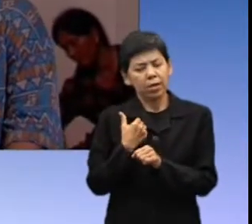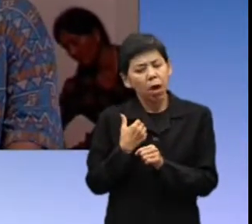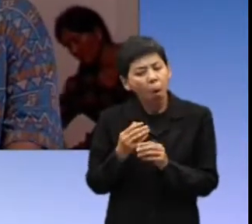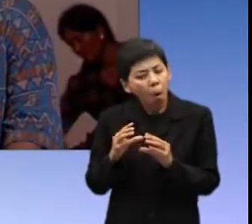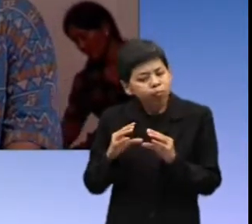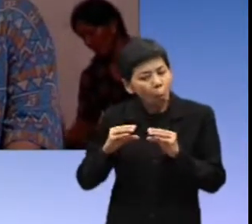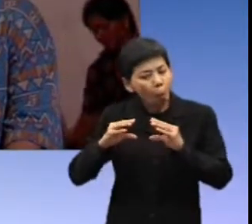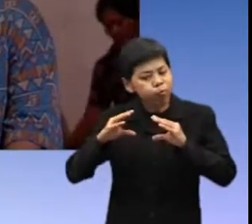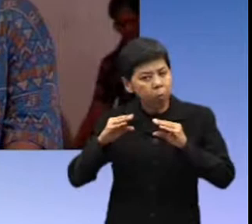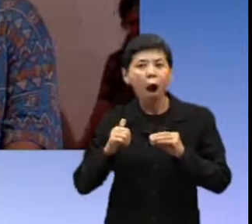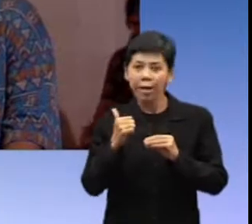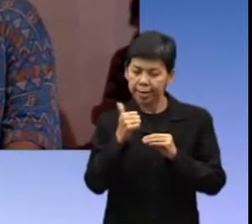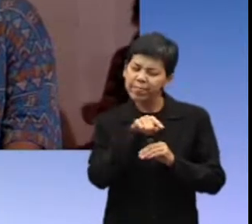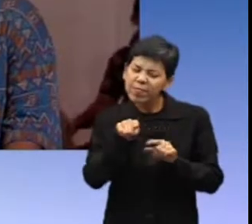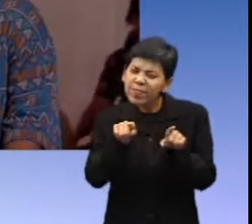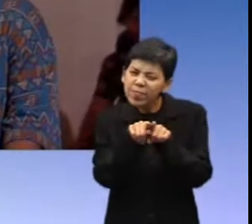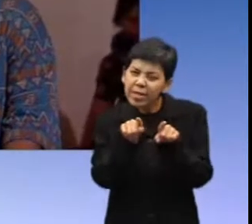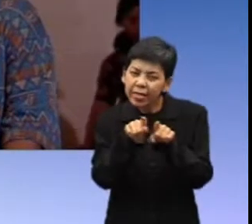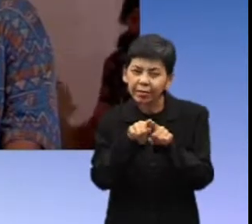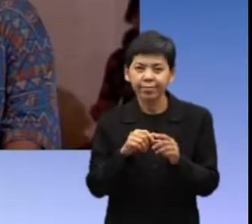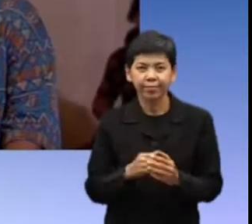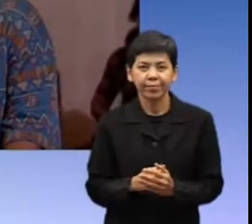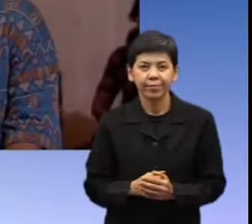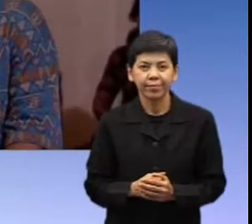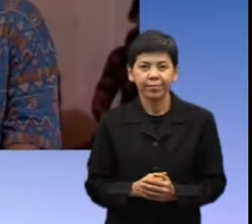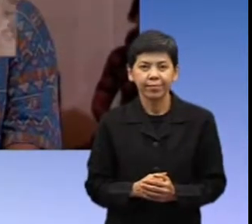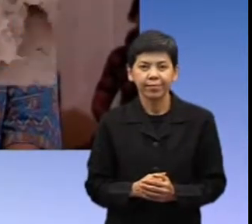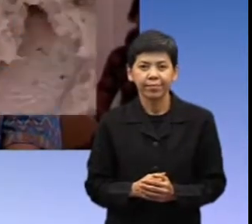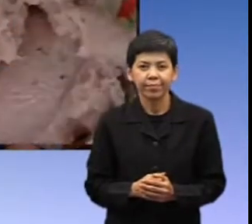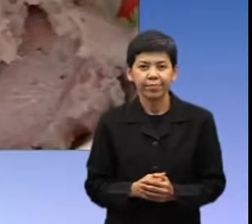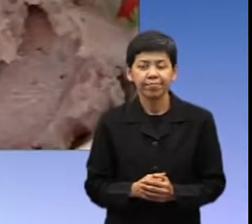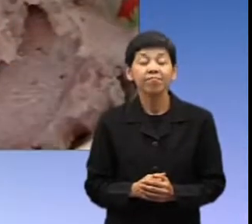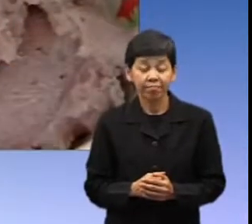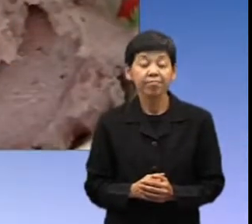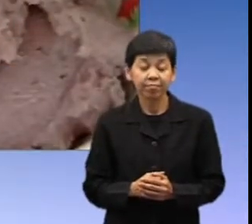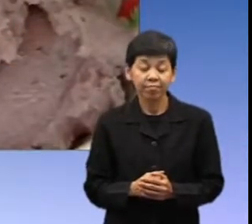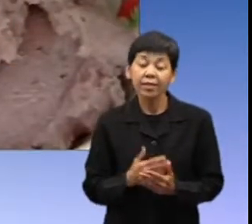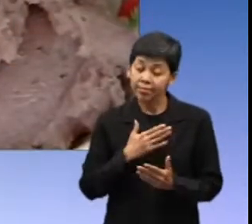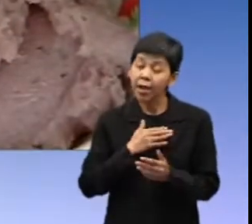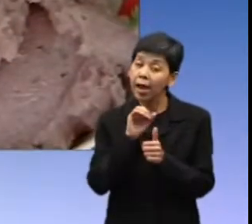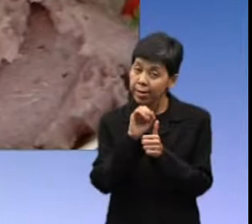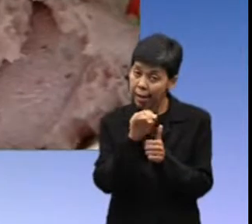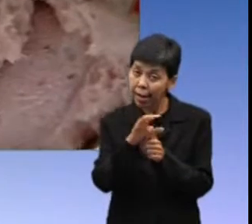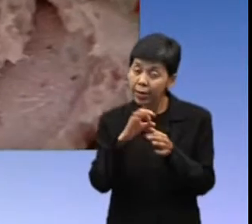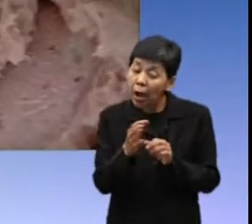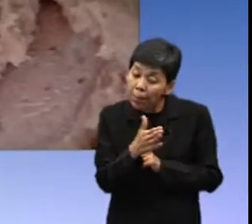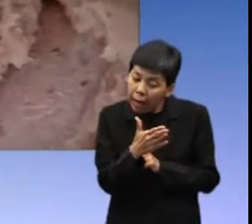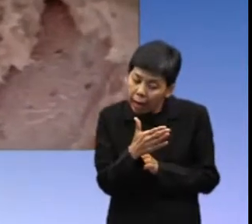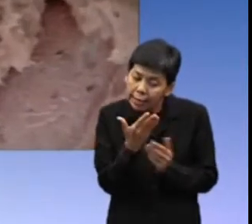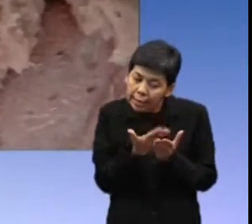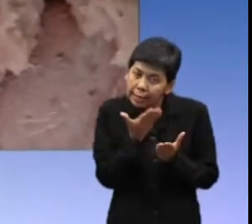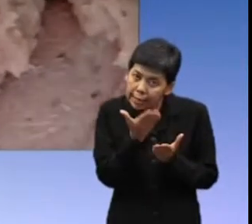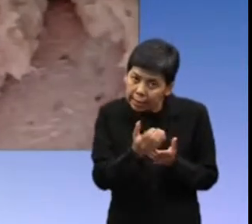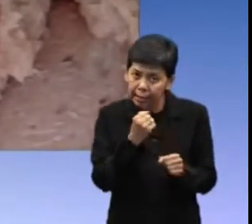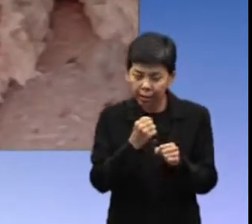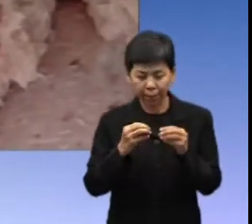ความเหนียวที่ใกล้เคียงกับเนื้อปลากายมากกว่าปลาอื่น นั่นก็เป็นคำแนะนำในการเลือกเนื้อปลาบดสำ